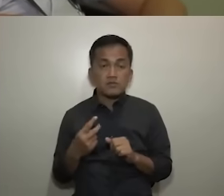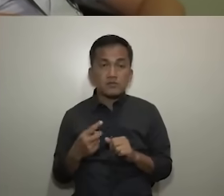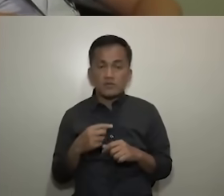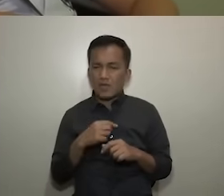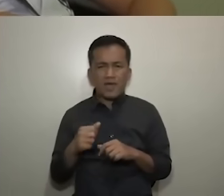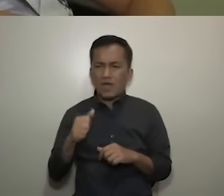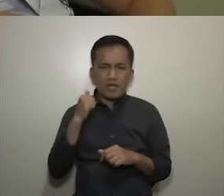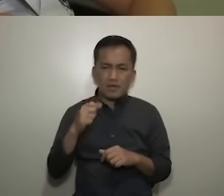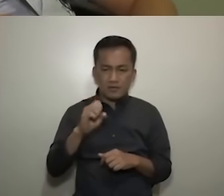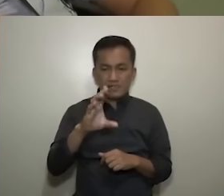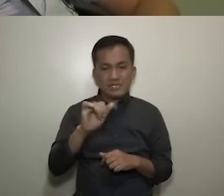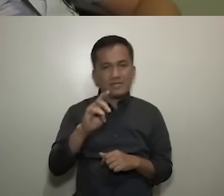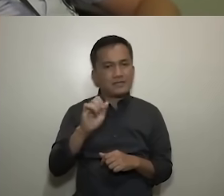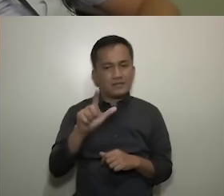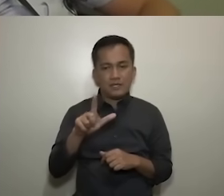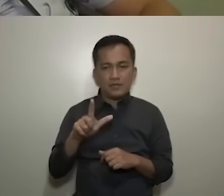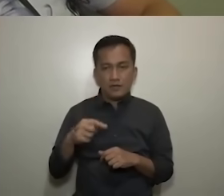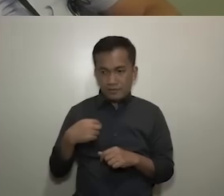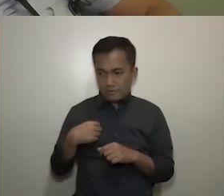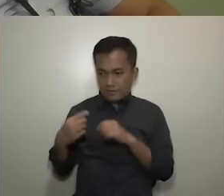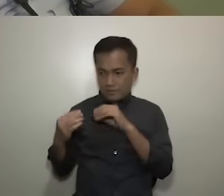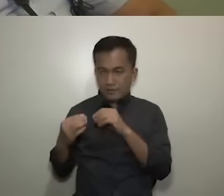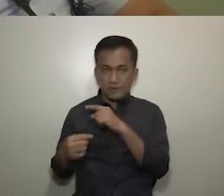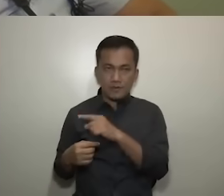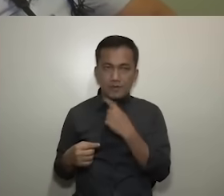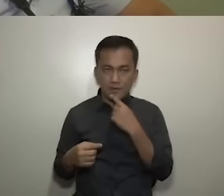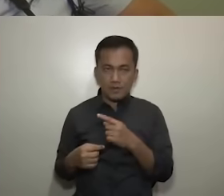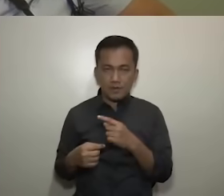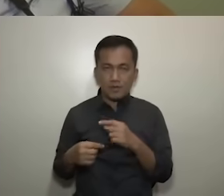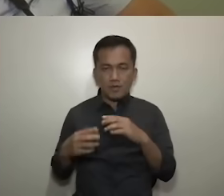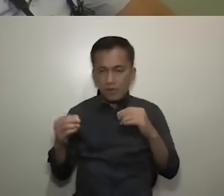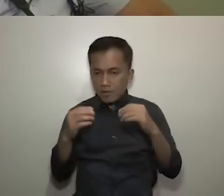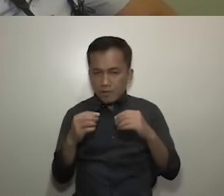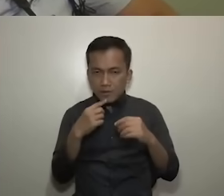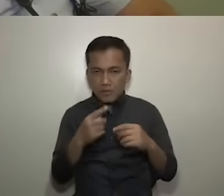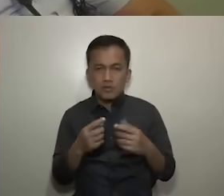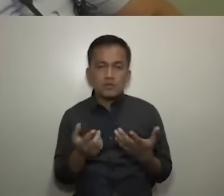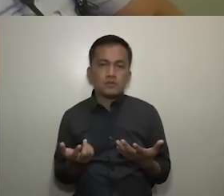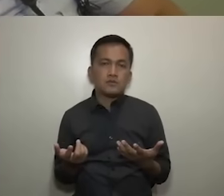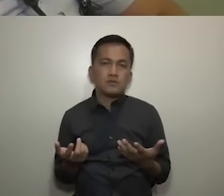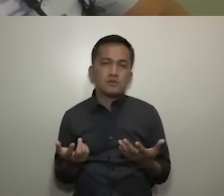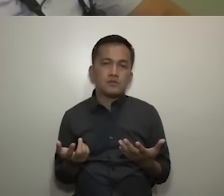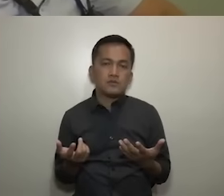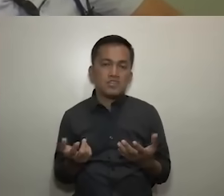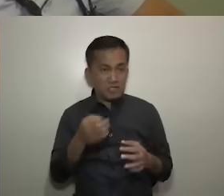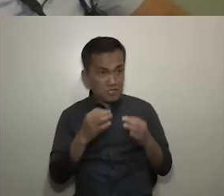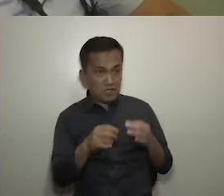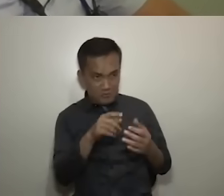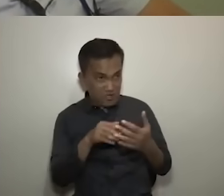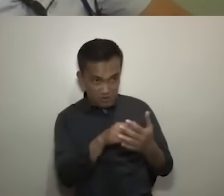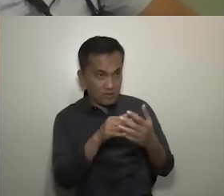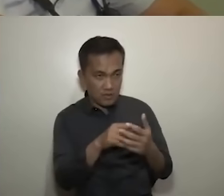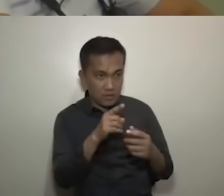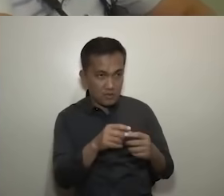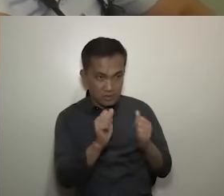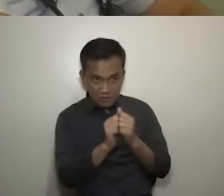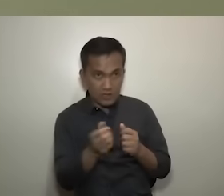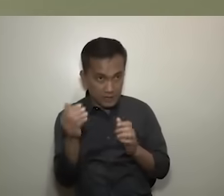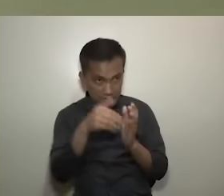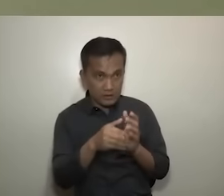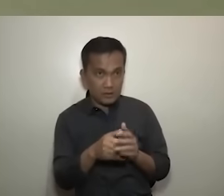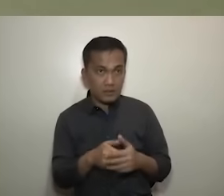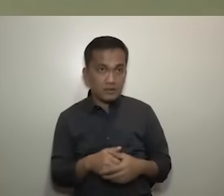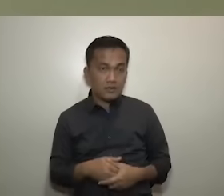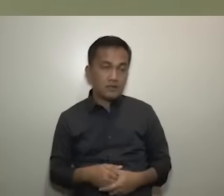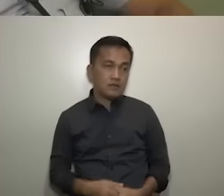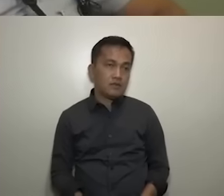ayoko na iskandalo. Kung kakausapin ko itong tao, ikaw ba pag ayaw mo na talaga sa lalaki? Pagka ginulo ka, kasama ka pa uli?